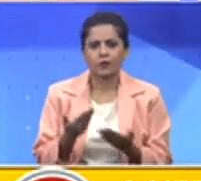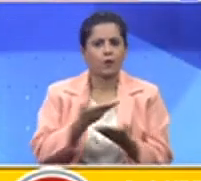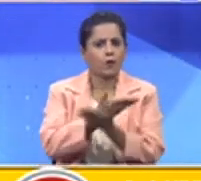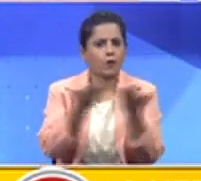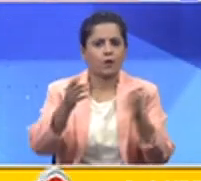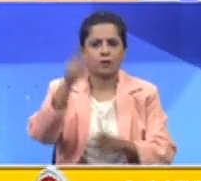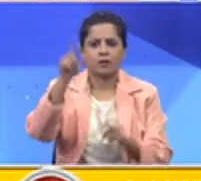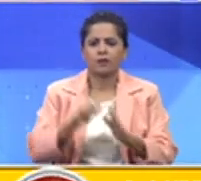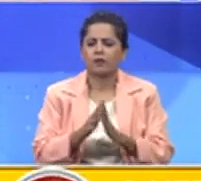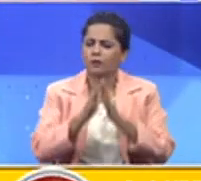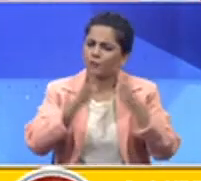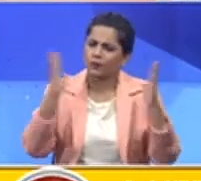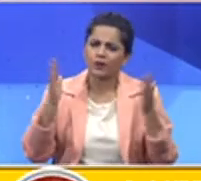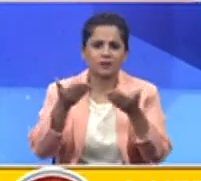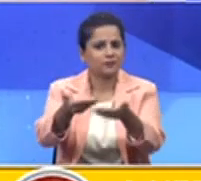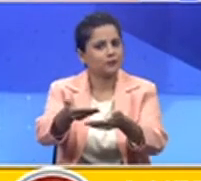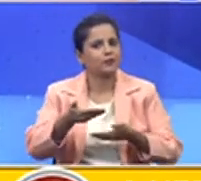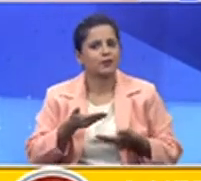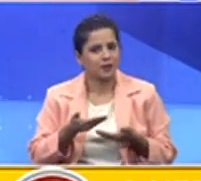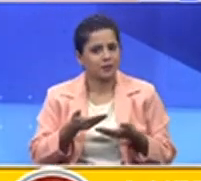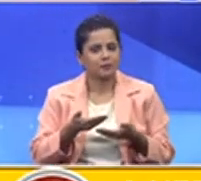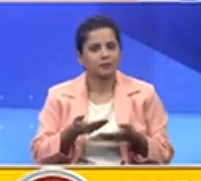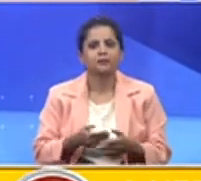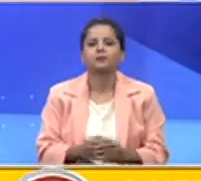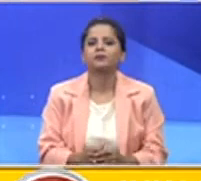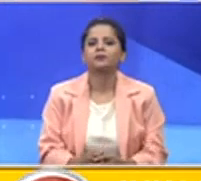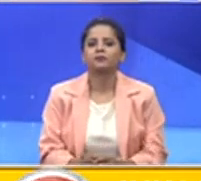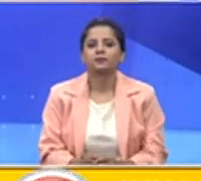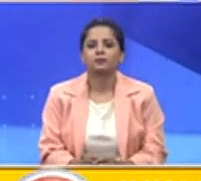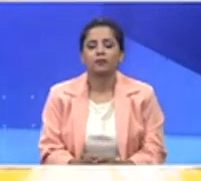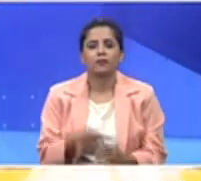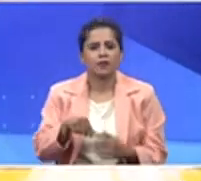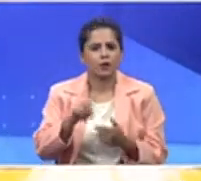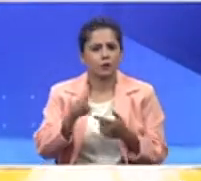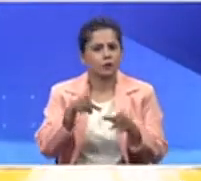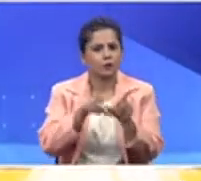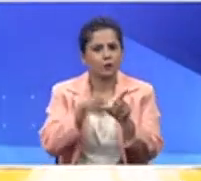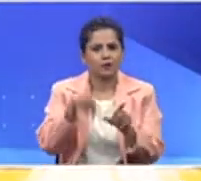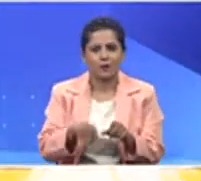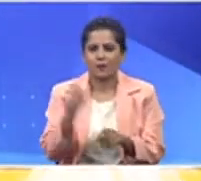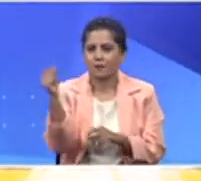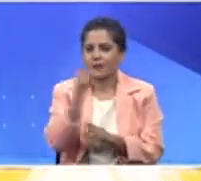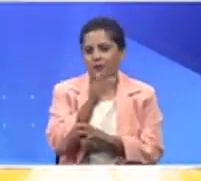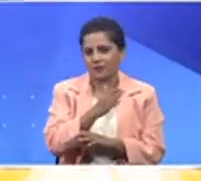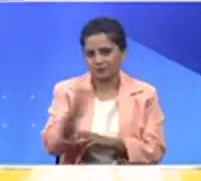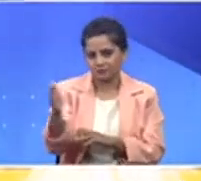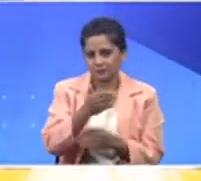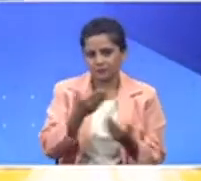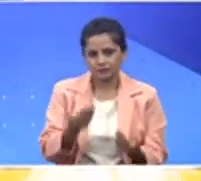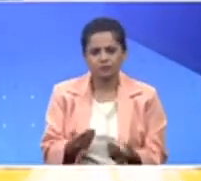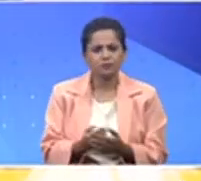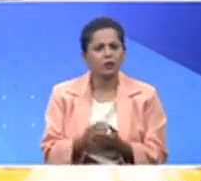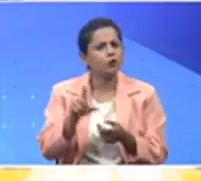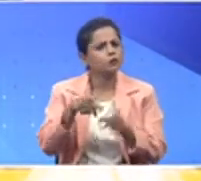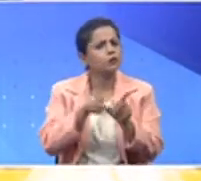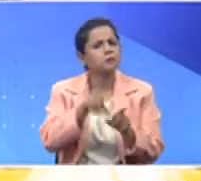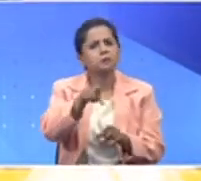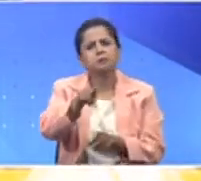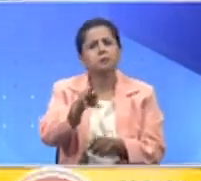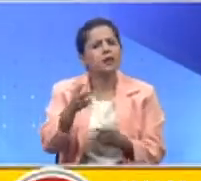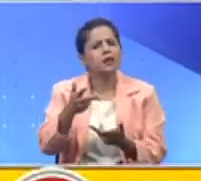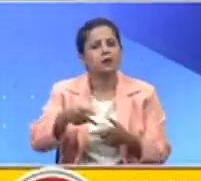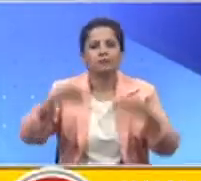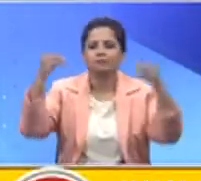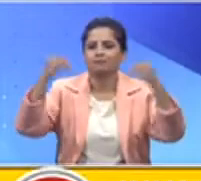सभी का बहुत बहुत स्वागत है जुलाए का महिना यानि मौनसुन का